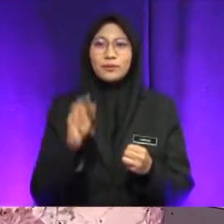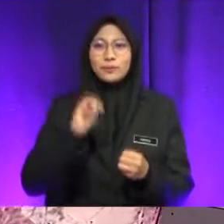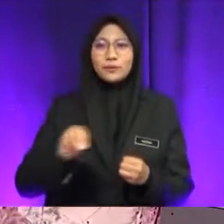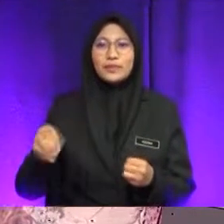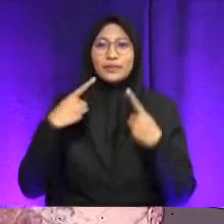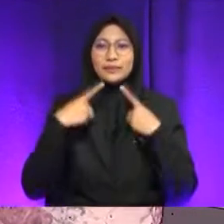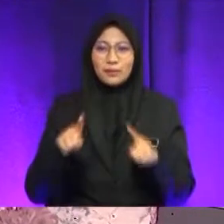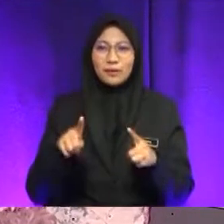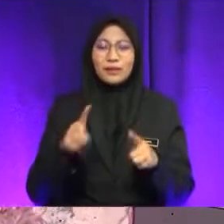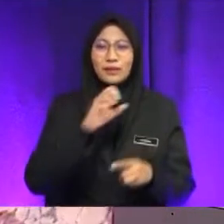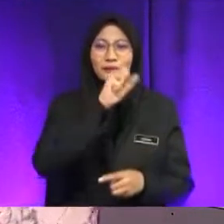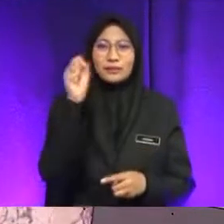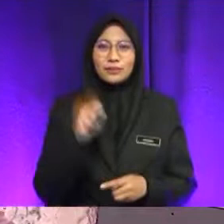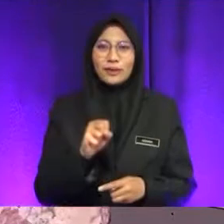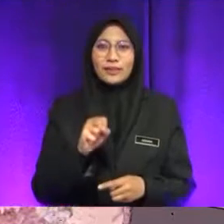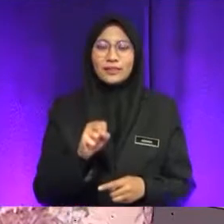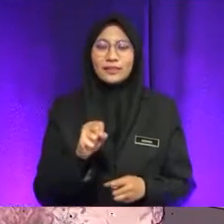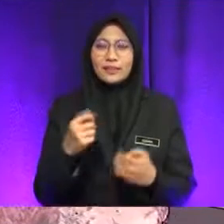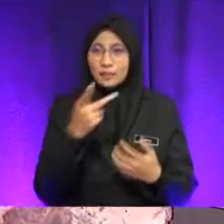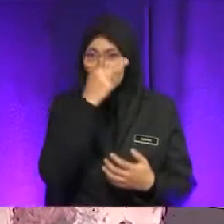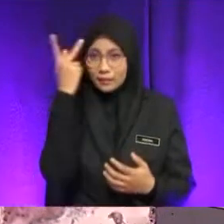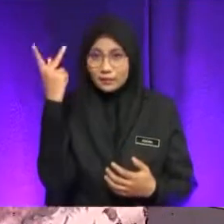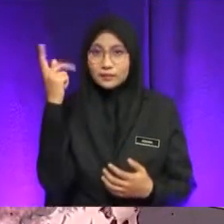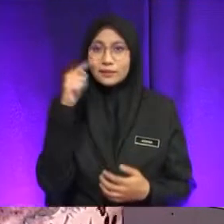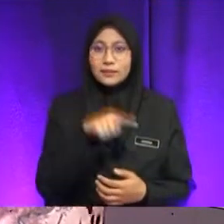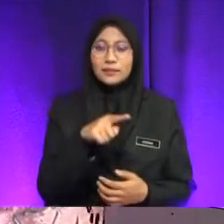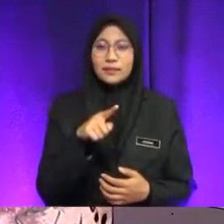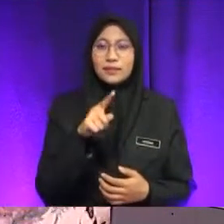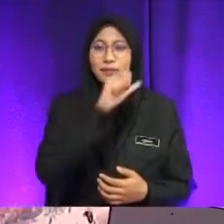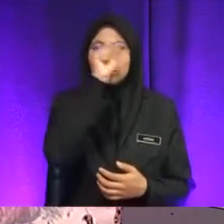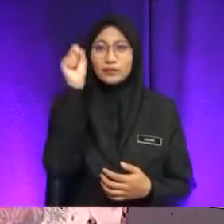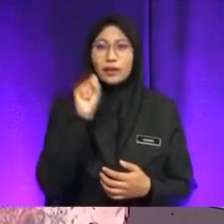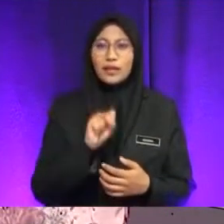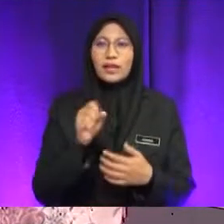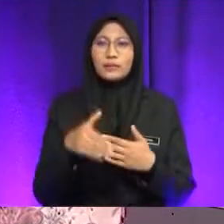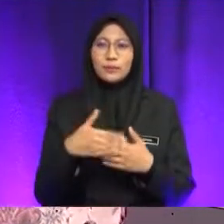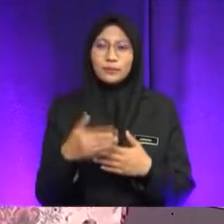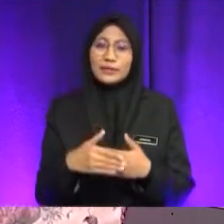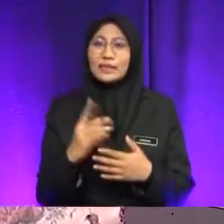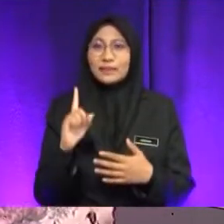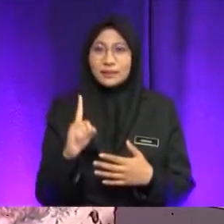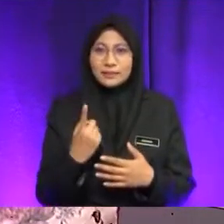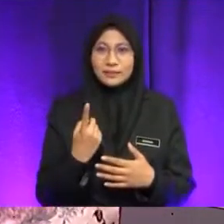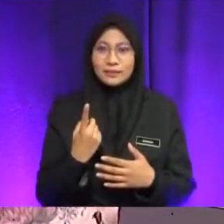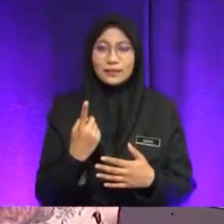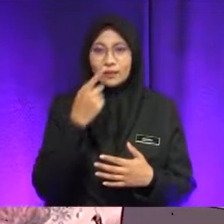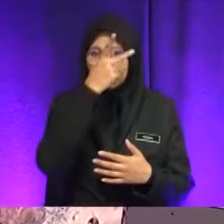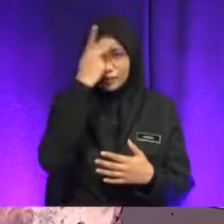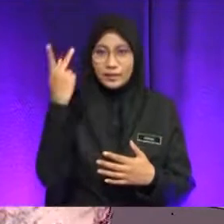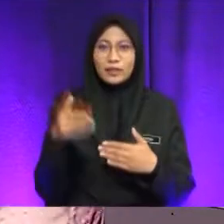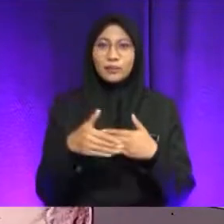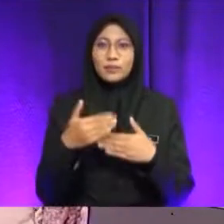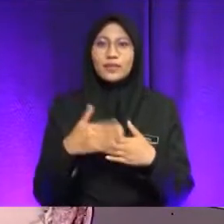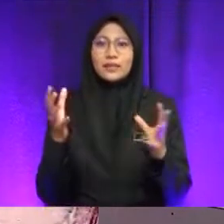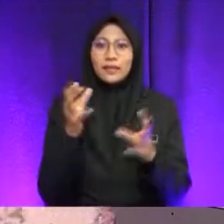Kirain ini antara bonus sebenarnya kepada calon-calon SGM dalamam mendapat markah license